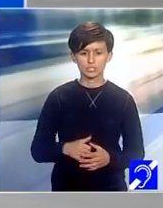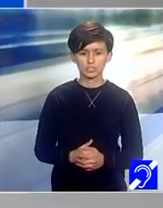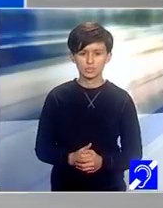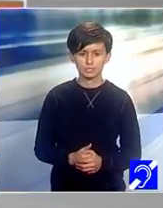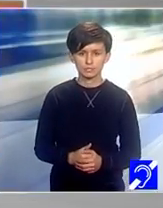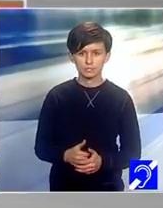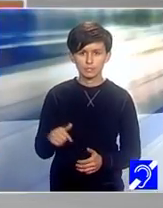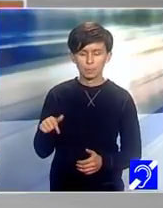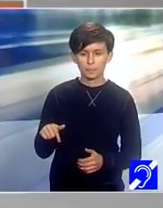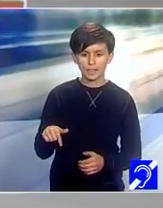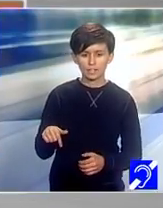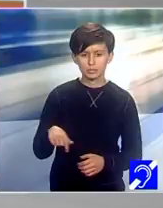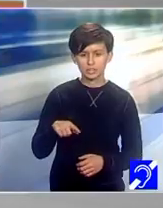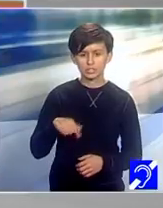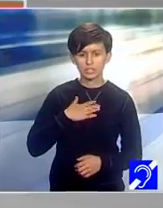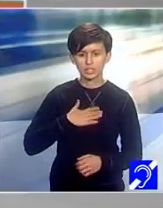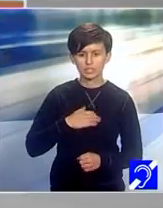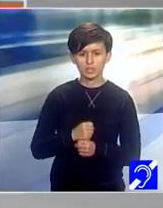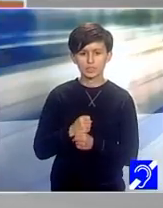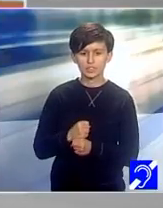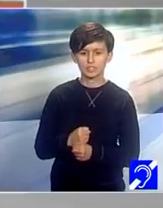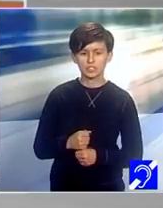acum mai vrem să facem pentru o zi.